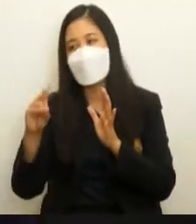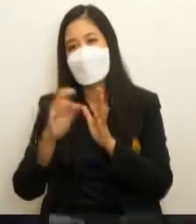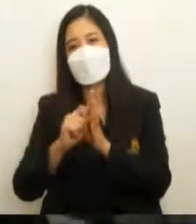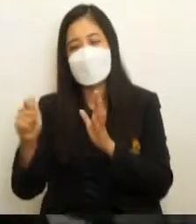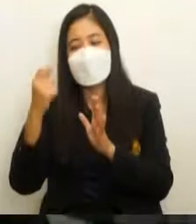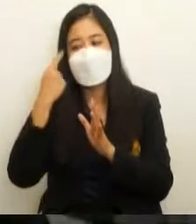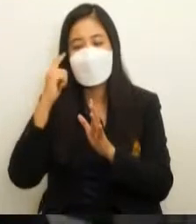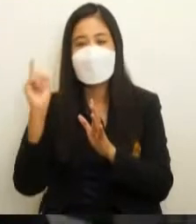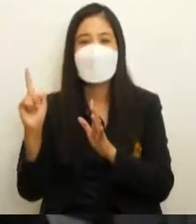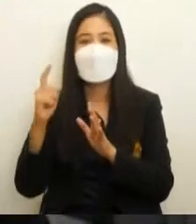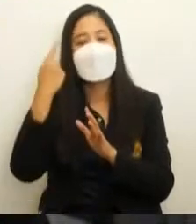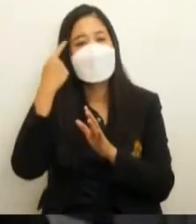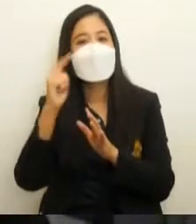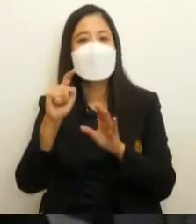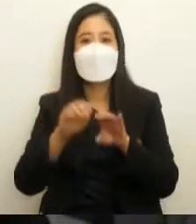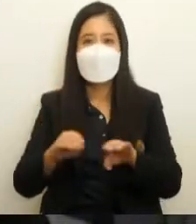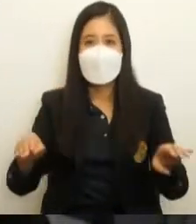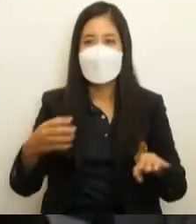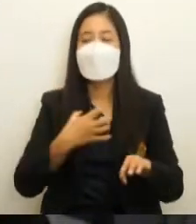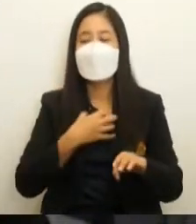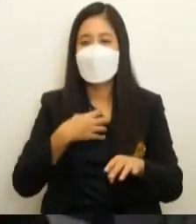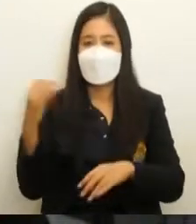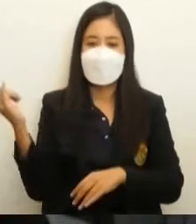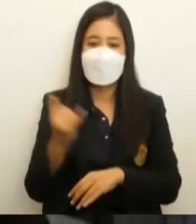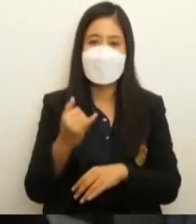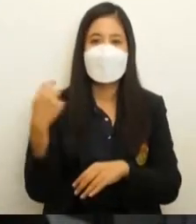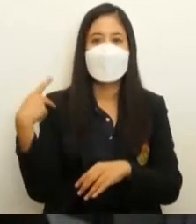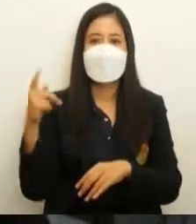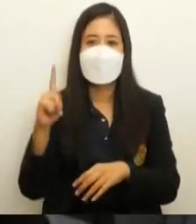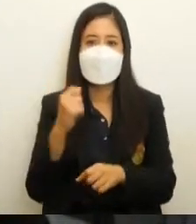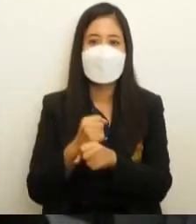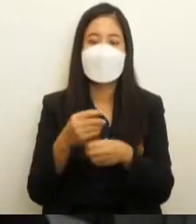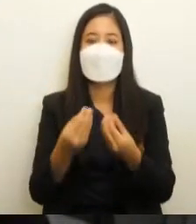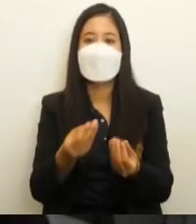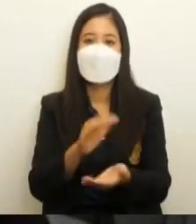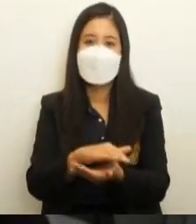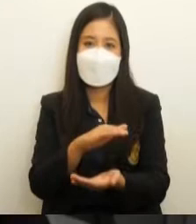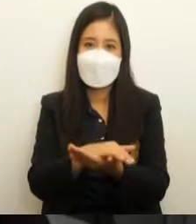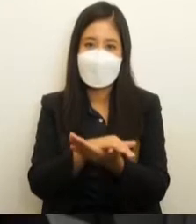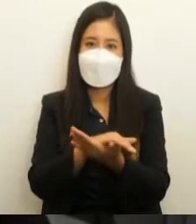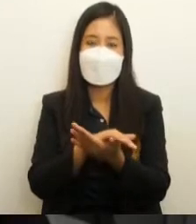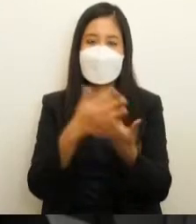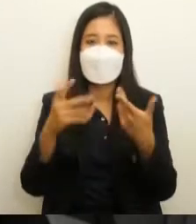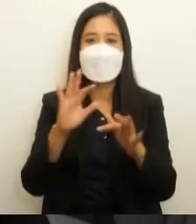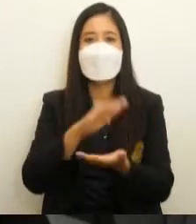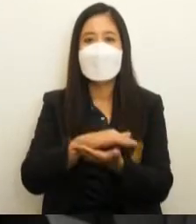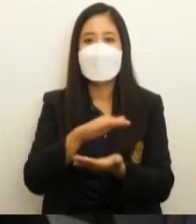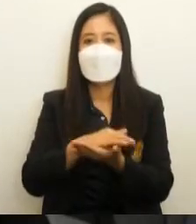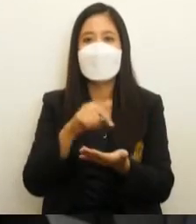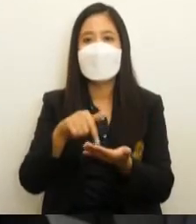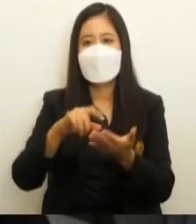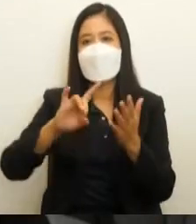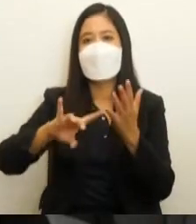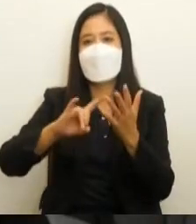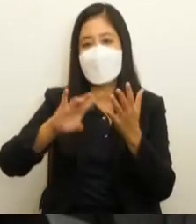งเด็กๆก็แบบก็อยากมาสร้างอะไรที่มันเป็นประโยชน์แก่โรงเรียนซึ่งเป็นโรงเรียนที่เราย้ายมาอยู่สุดท้ายก่อนที่จะ